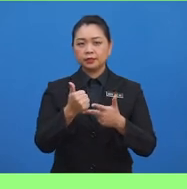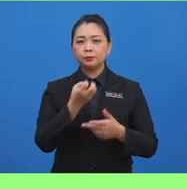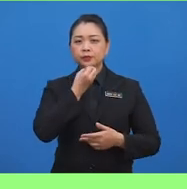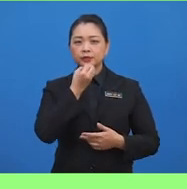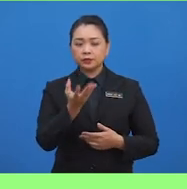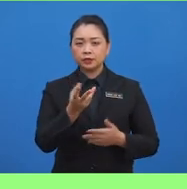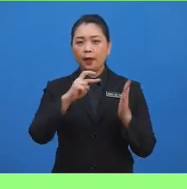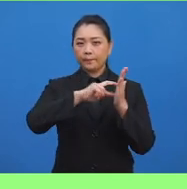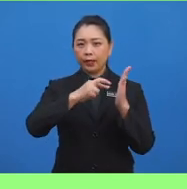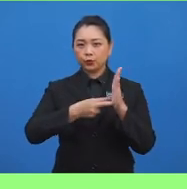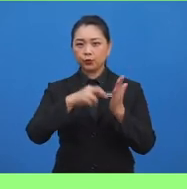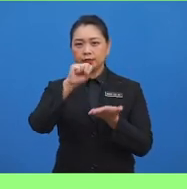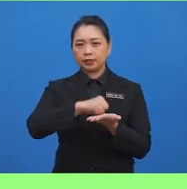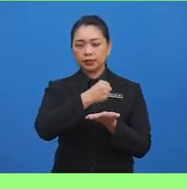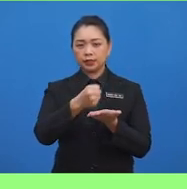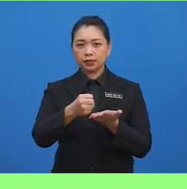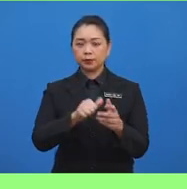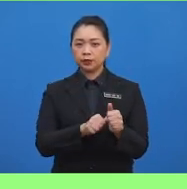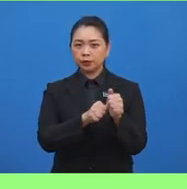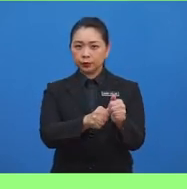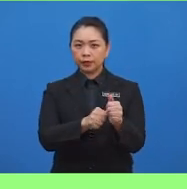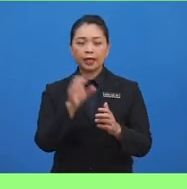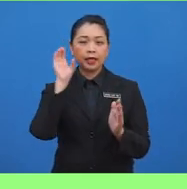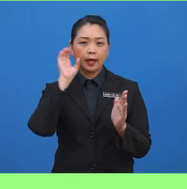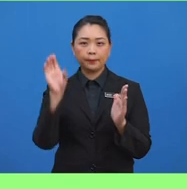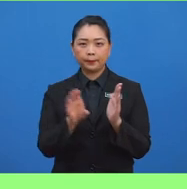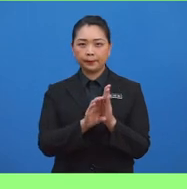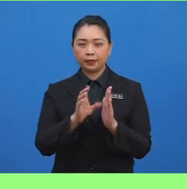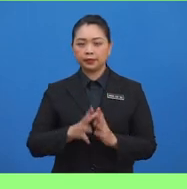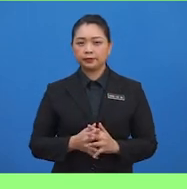maksud syair berpandukan gambar